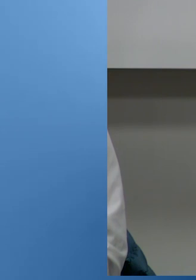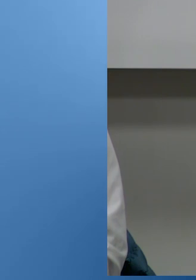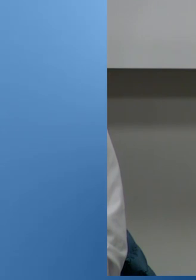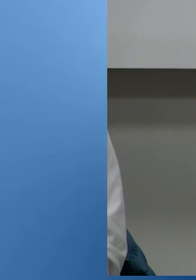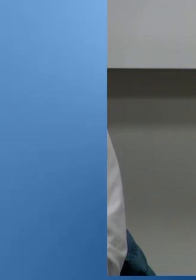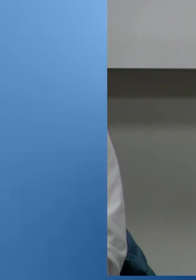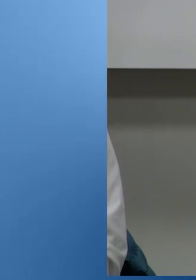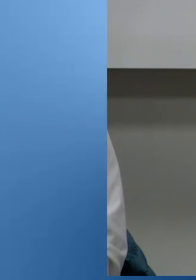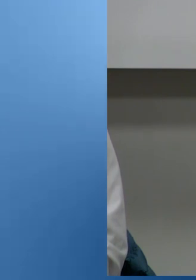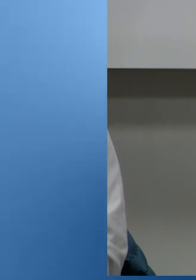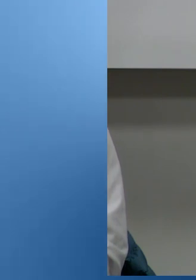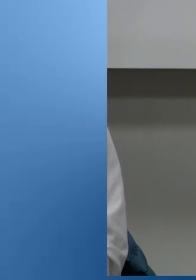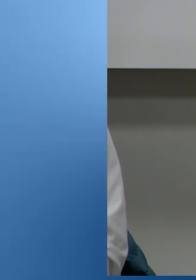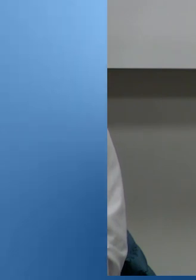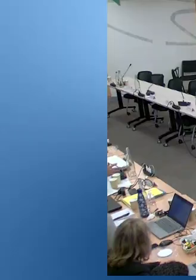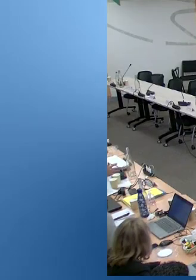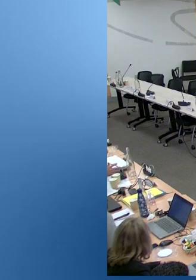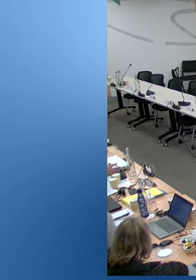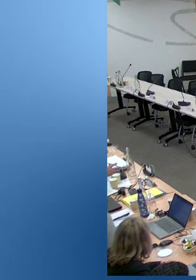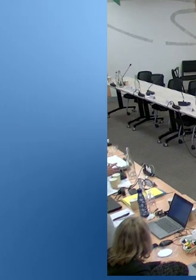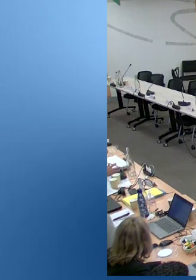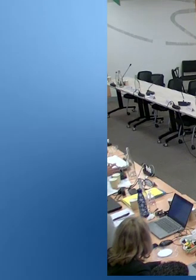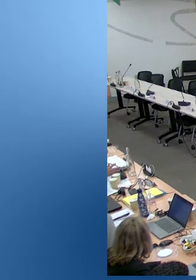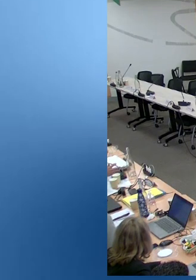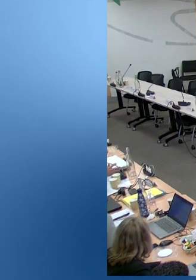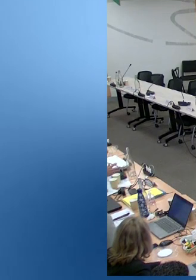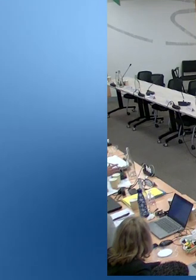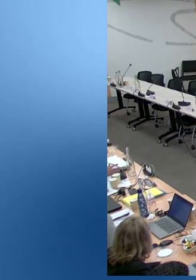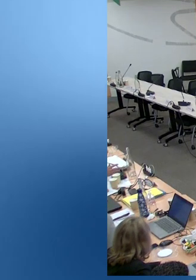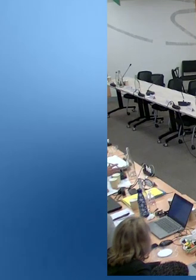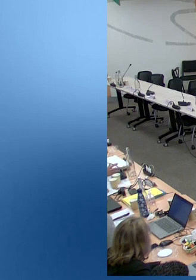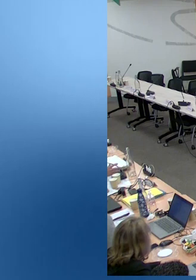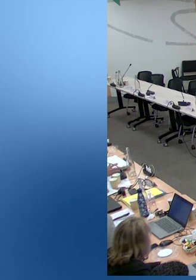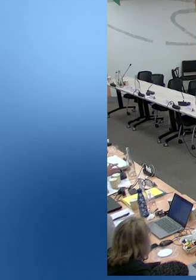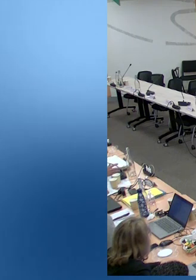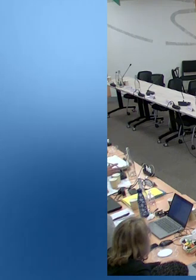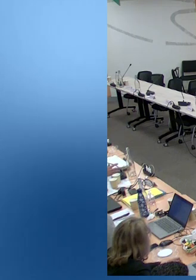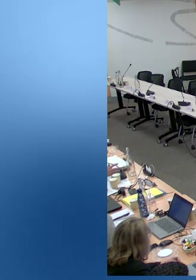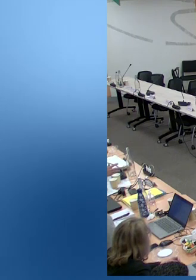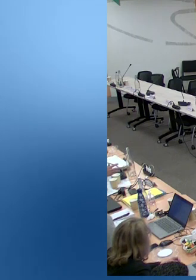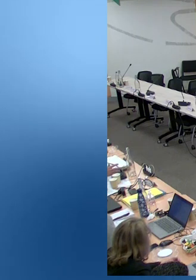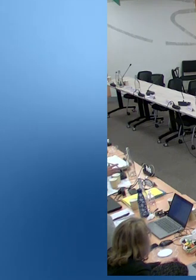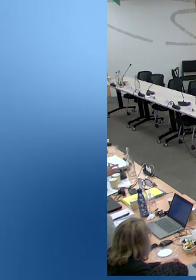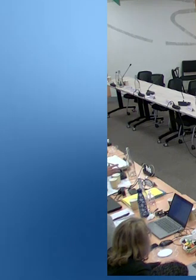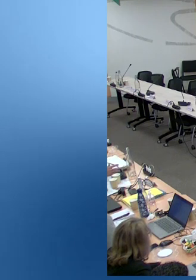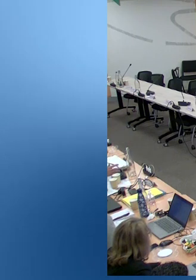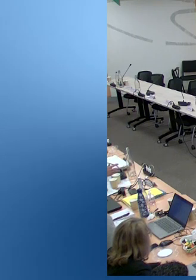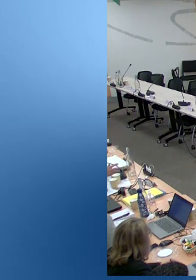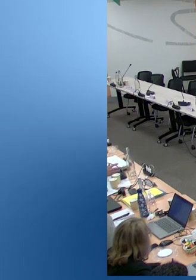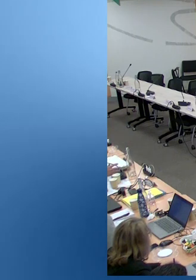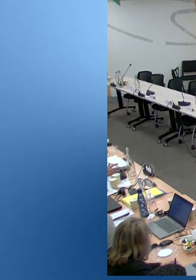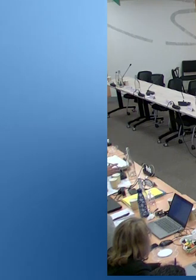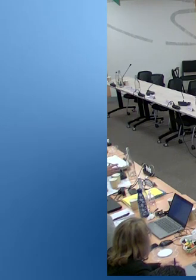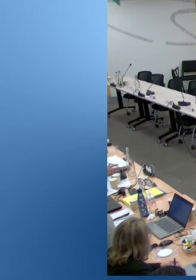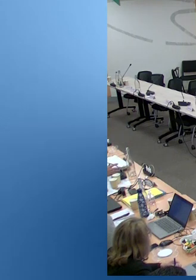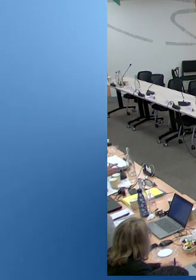continuer ce conseil est-ce bien le cas oui donc vous confirmez il y a bien 28 élus sur donc alors qu'il